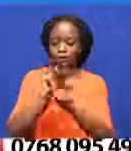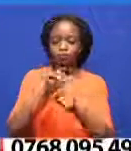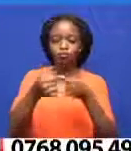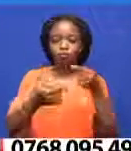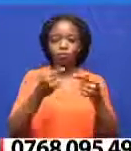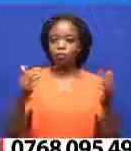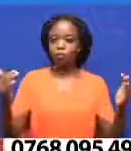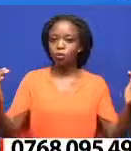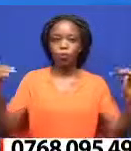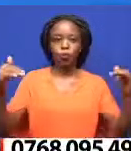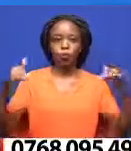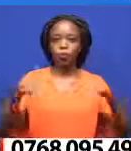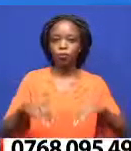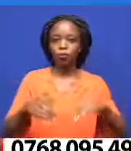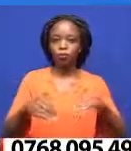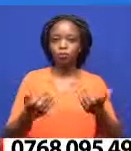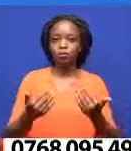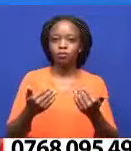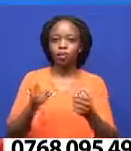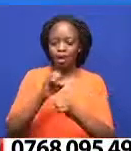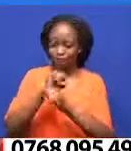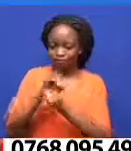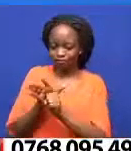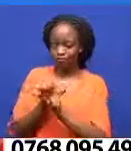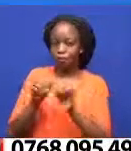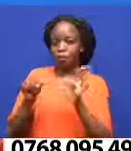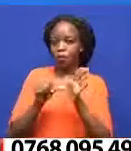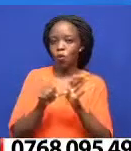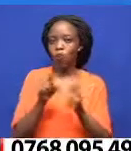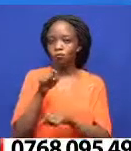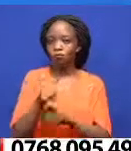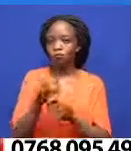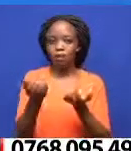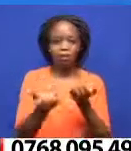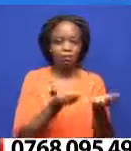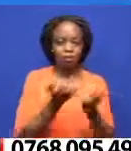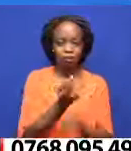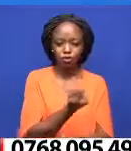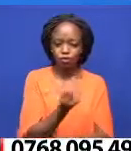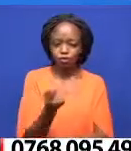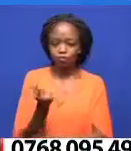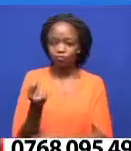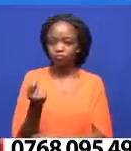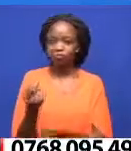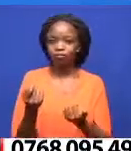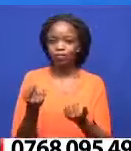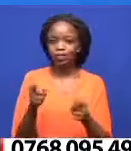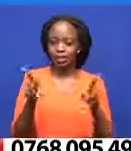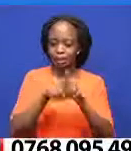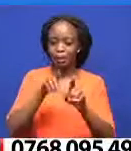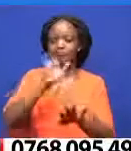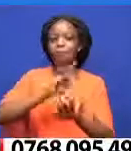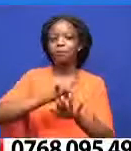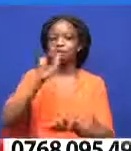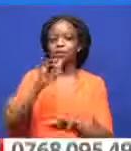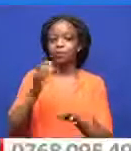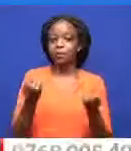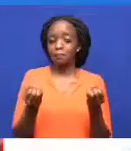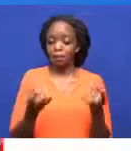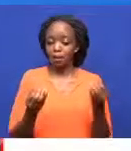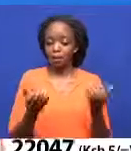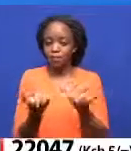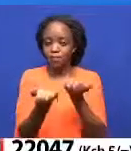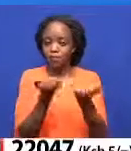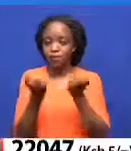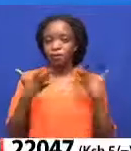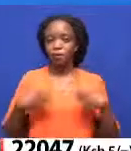ya kudidimizwa na makali ya janga la corona humo nchini, biashara ndogo ndogo hazijaachwa nyuma. Wengi wafanyi